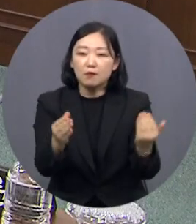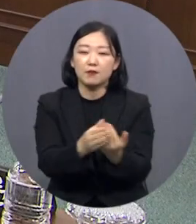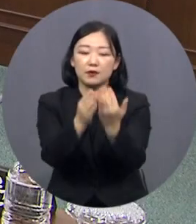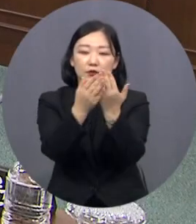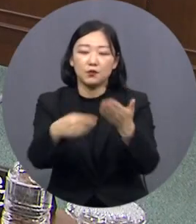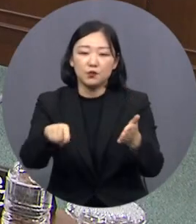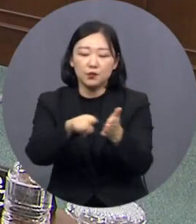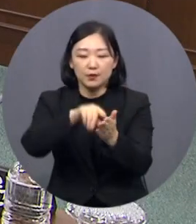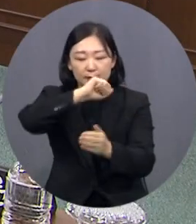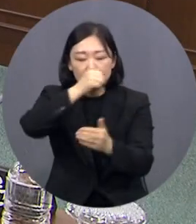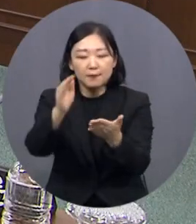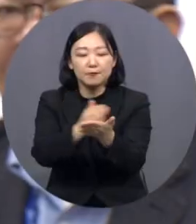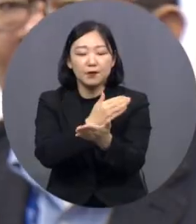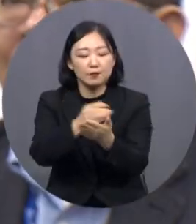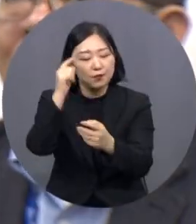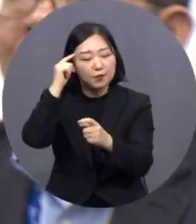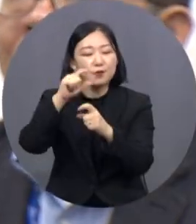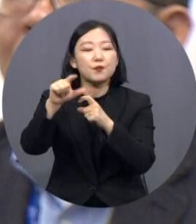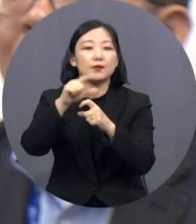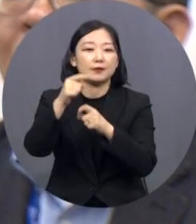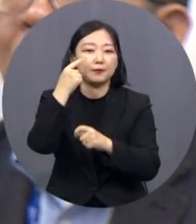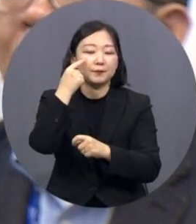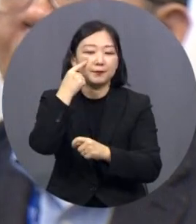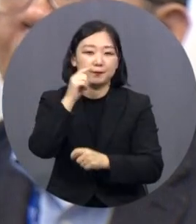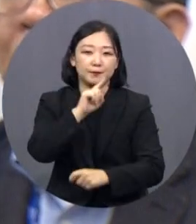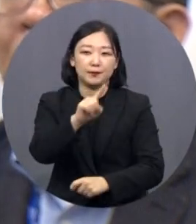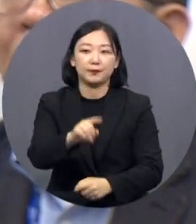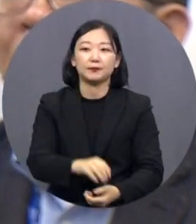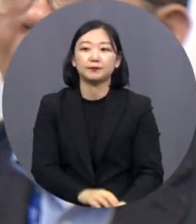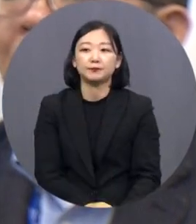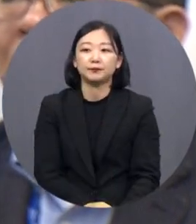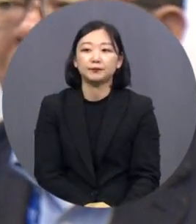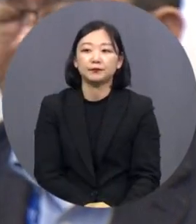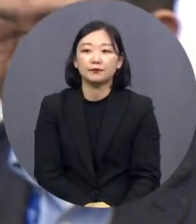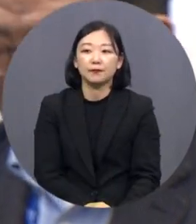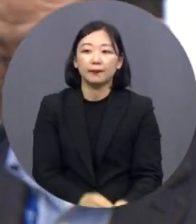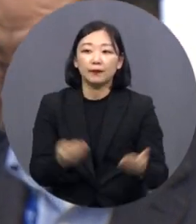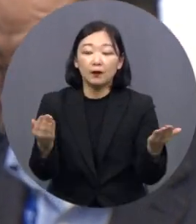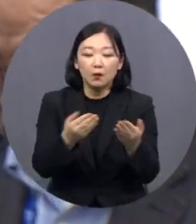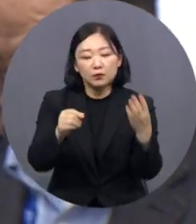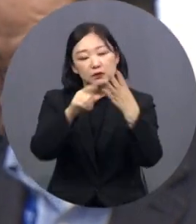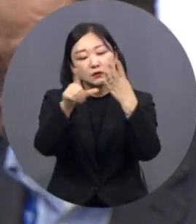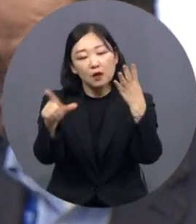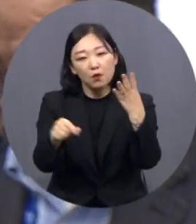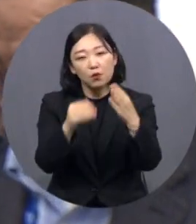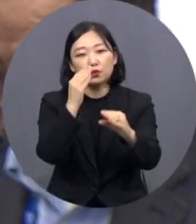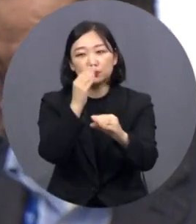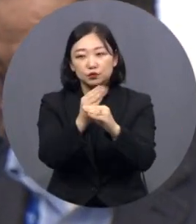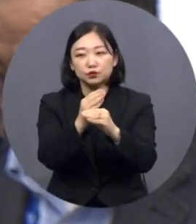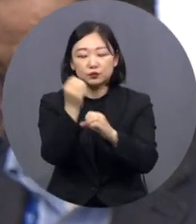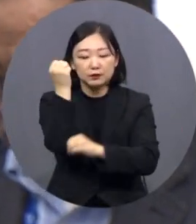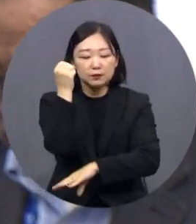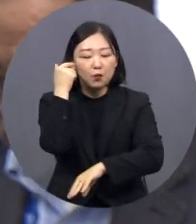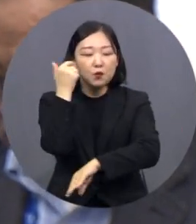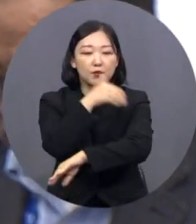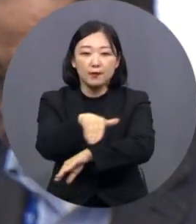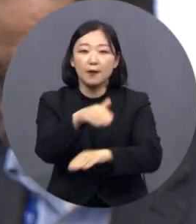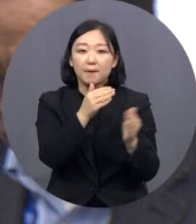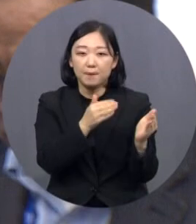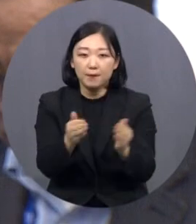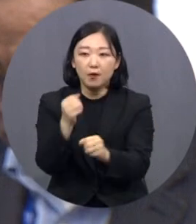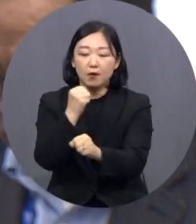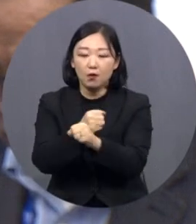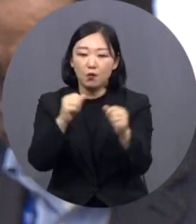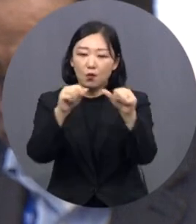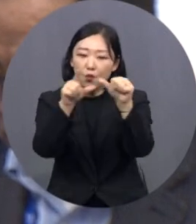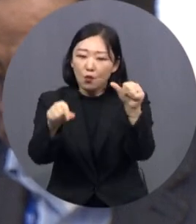배분을 고려하겠다고 밝혔습니다. 사무배분에 대한 부분을 4월 중으로 저희가 기본안을 만들고 그다음 5월